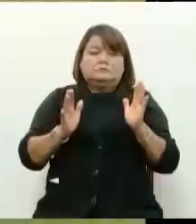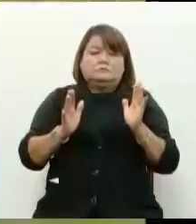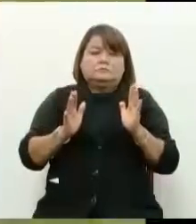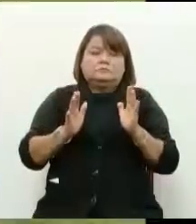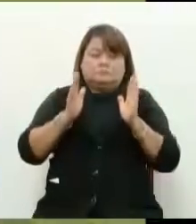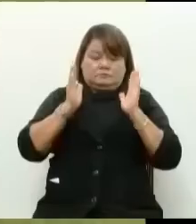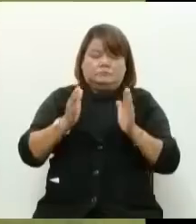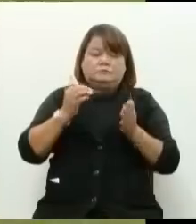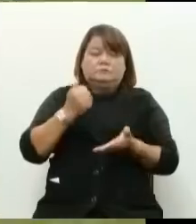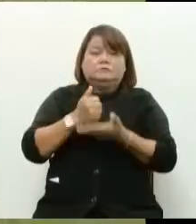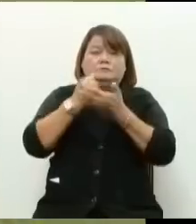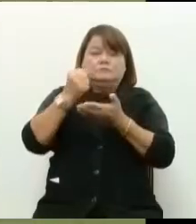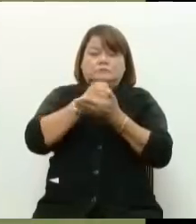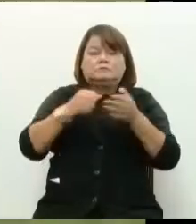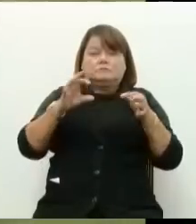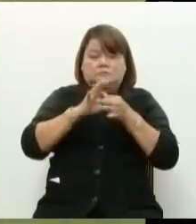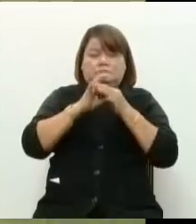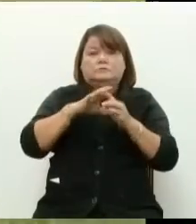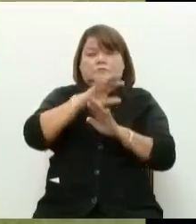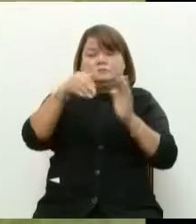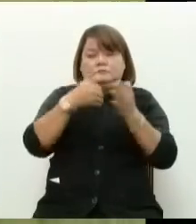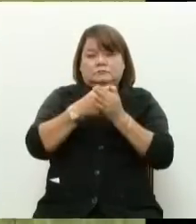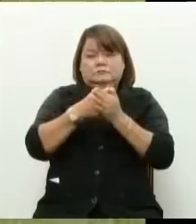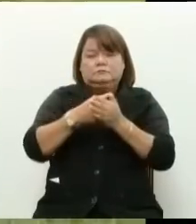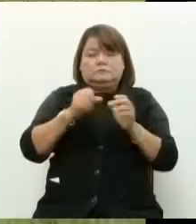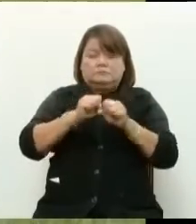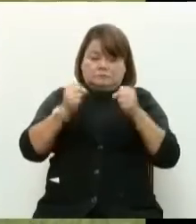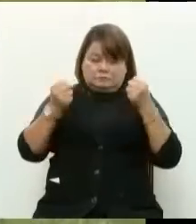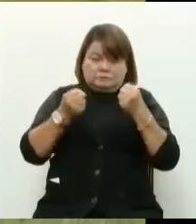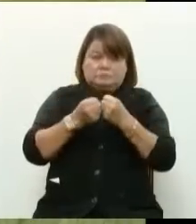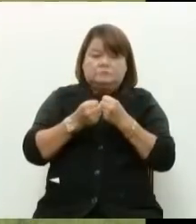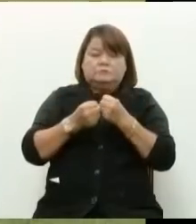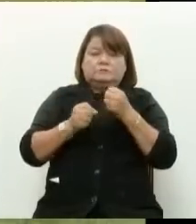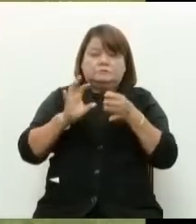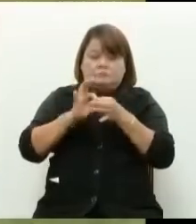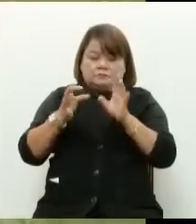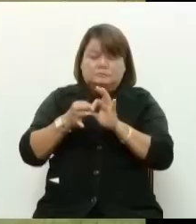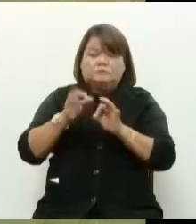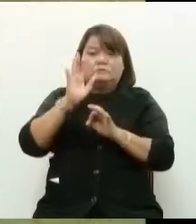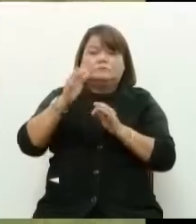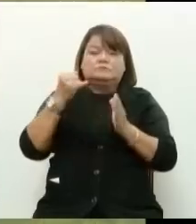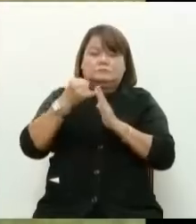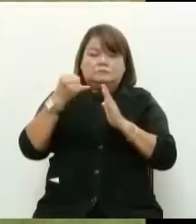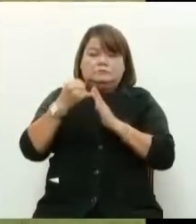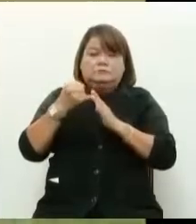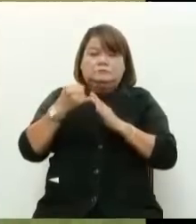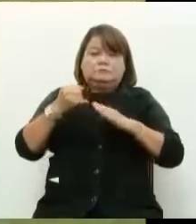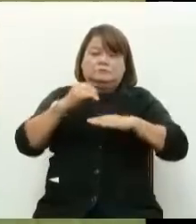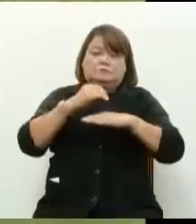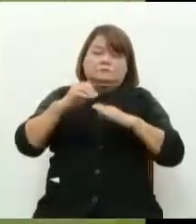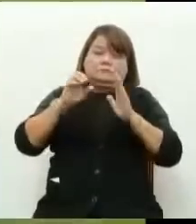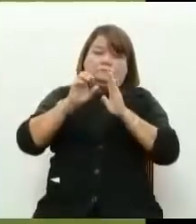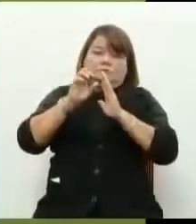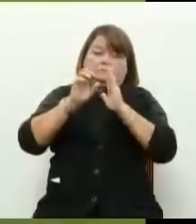ผู้มีส่วนเกี่ยวข้องทุกฝ่ายนะครับโดยเฉพาะสมาคมกีฬาแห่งจังหวัดสงขลาแล้วก็มหาวิทยาลัยราชภัฏสงขลาน